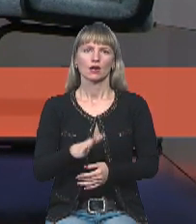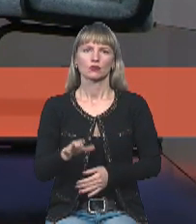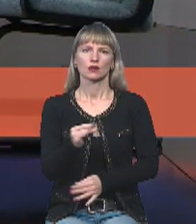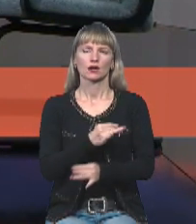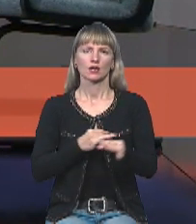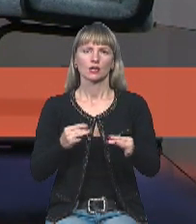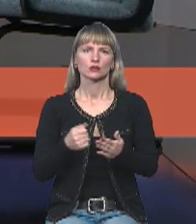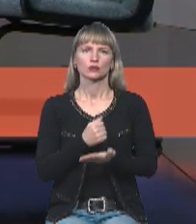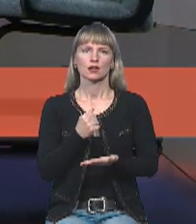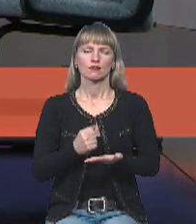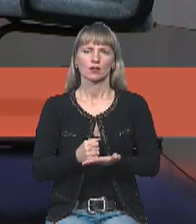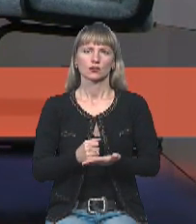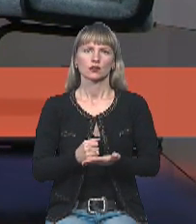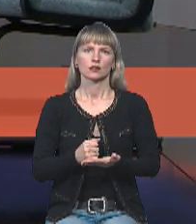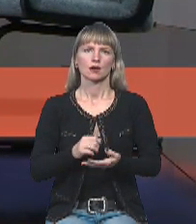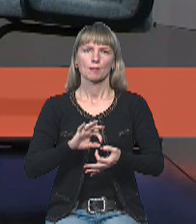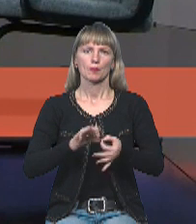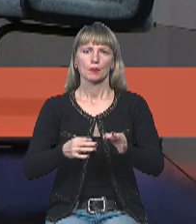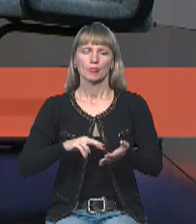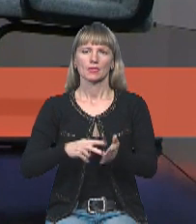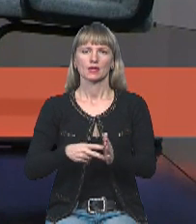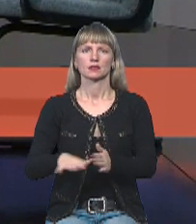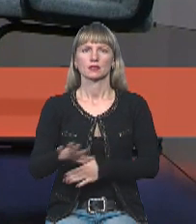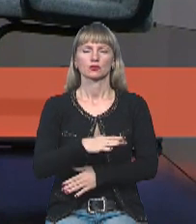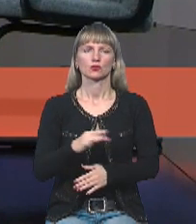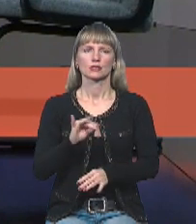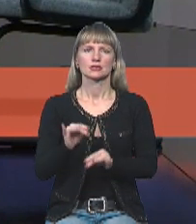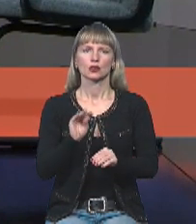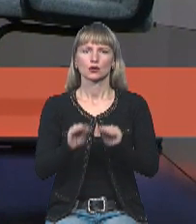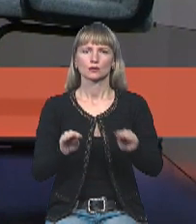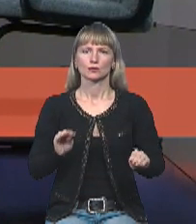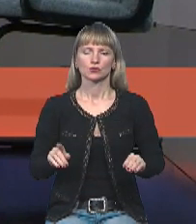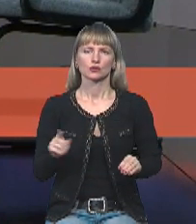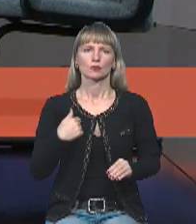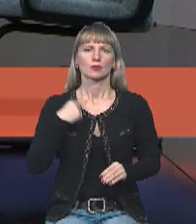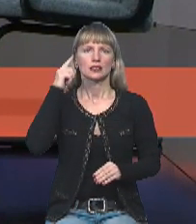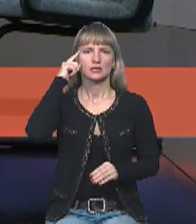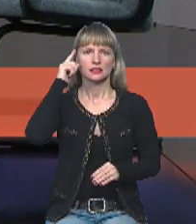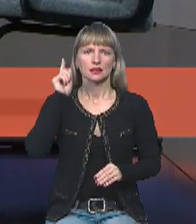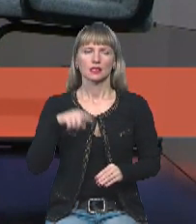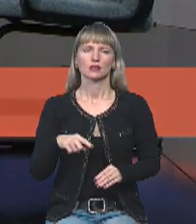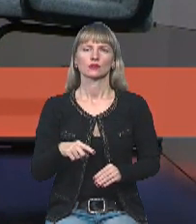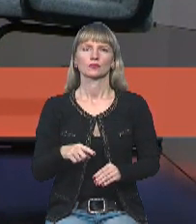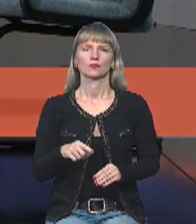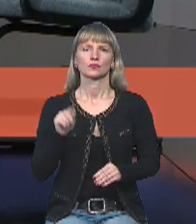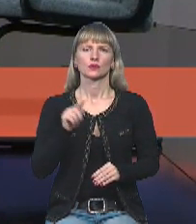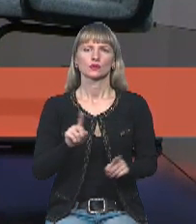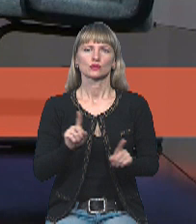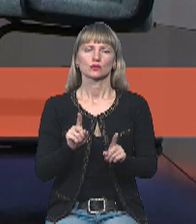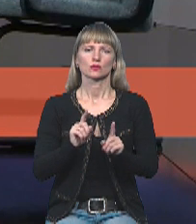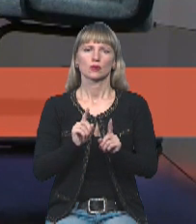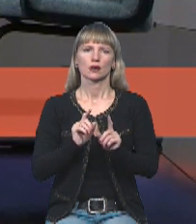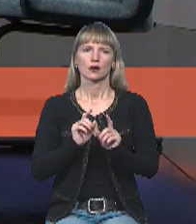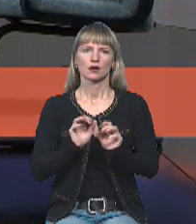щодо затвердженого детального плану території з розміщення. З того, що мені відомо, там, тож, з того, що